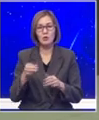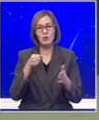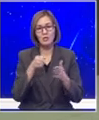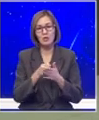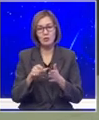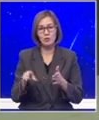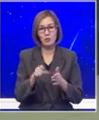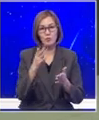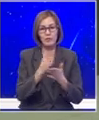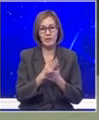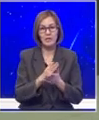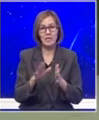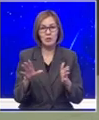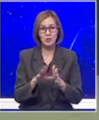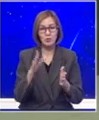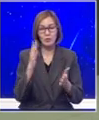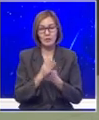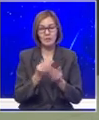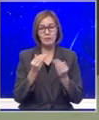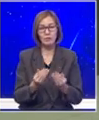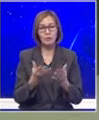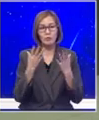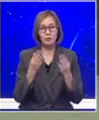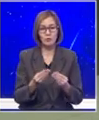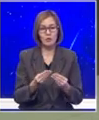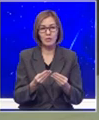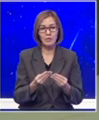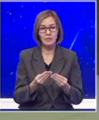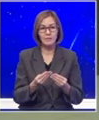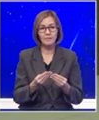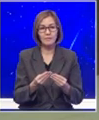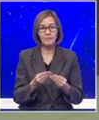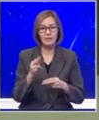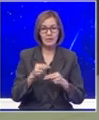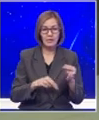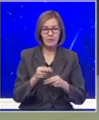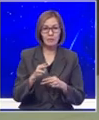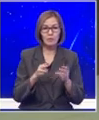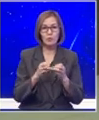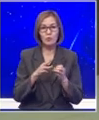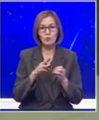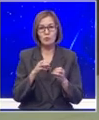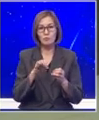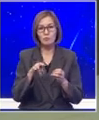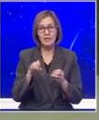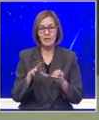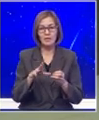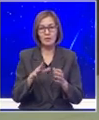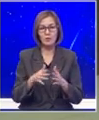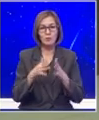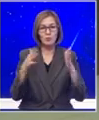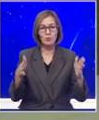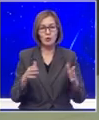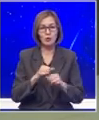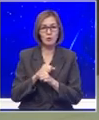барса, соответственно, инвесторлар бүгінгі күнге сұранып отырған инвестордың саламыз дегенін 13 миллиардтан асып отыр. Ол жаңағы үлкен